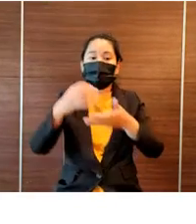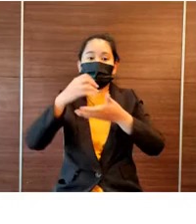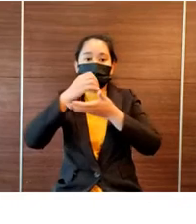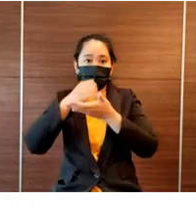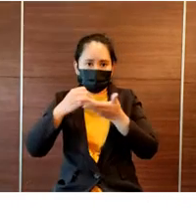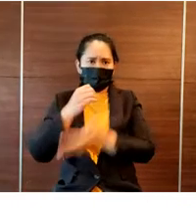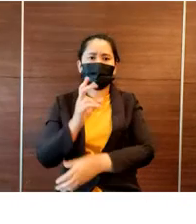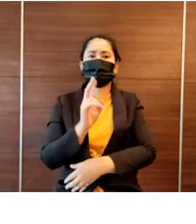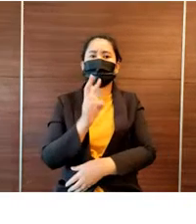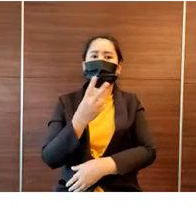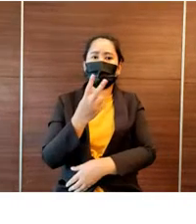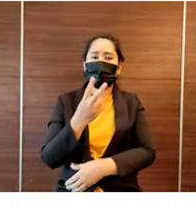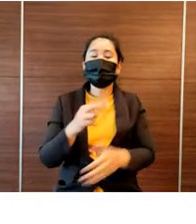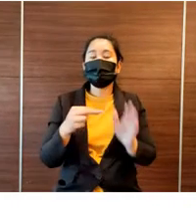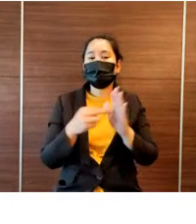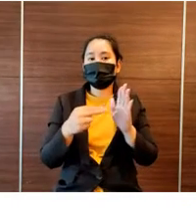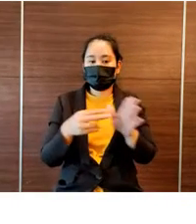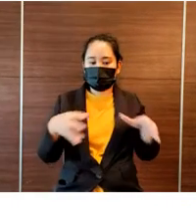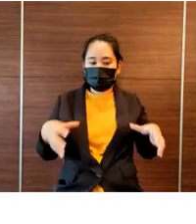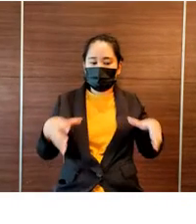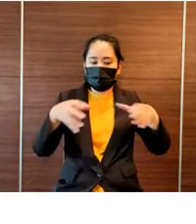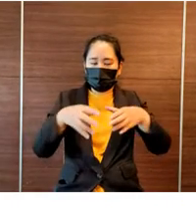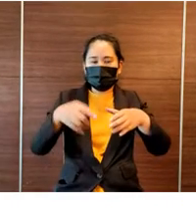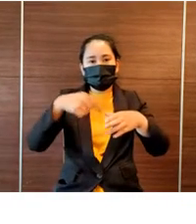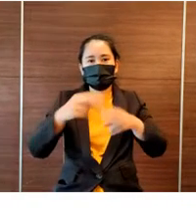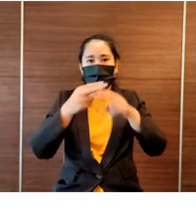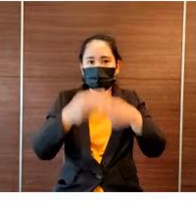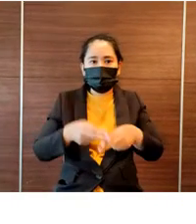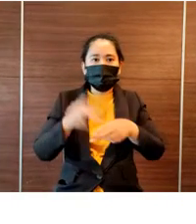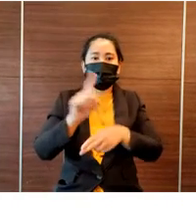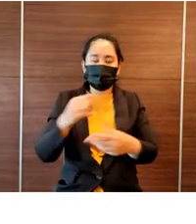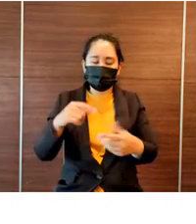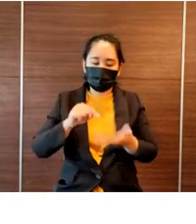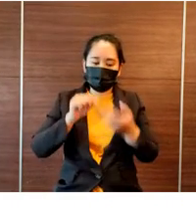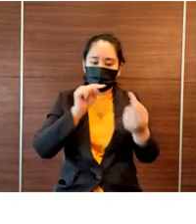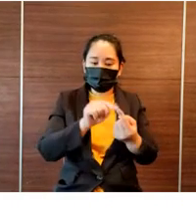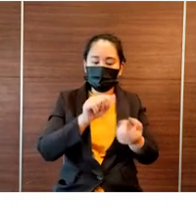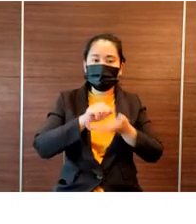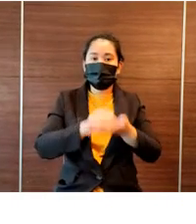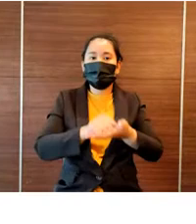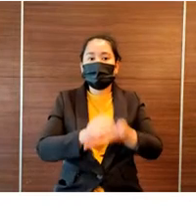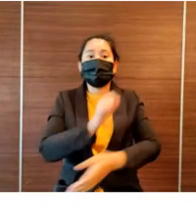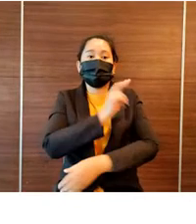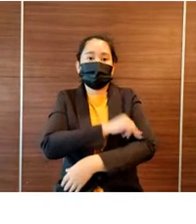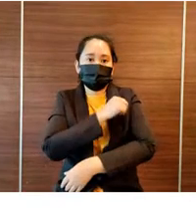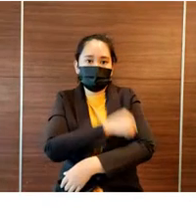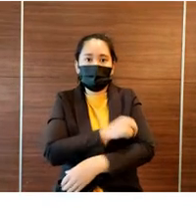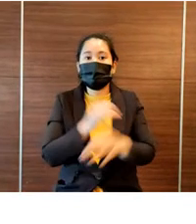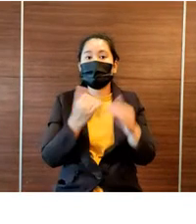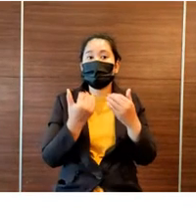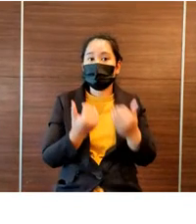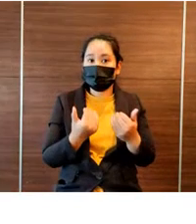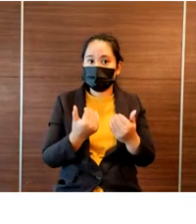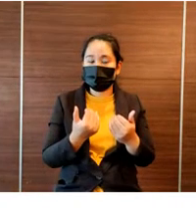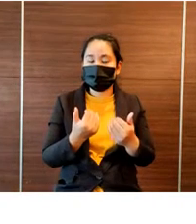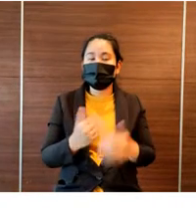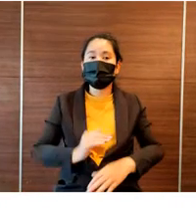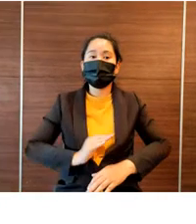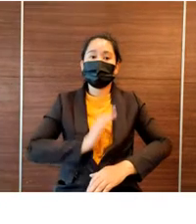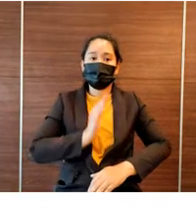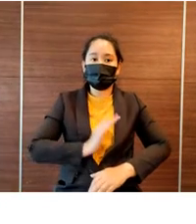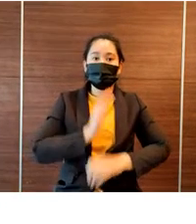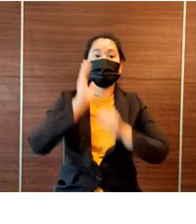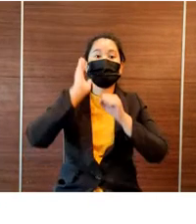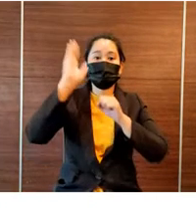ดเนี่ยมันมีความเฉพาะเจาะจงอย่างไรบ้างในการเข้าถึงบริการทางด้านสุขภาพนะคะวันนี้เราได้รับเกียรติจ